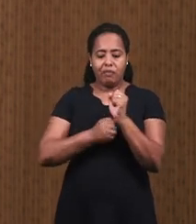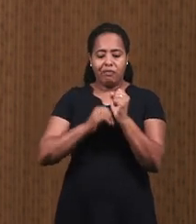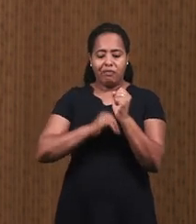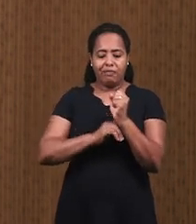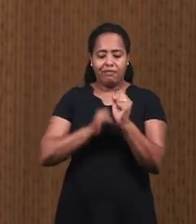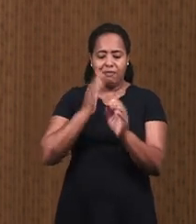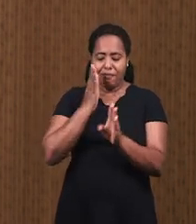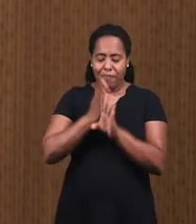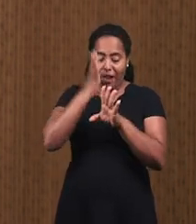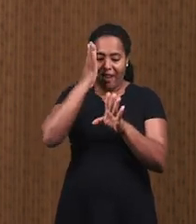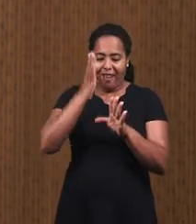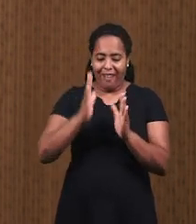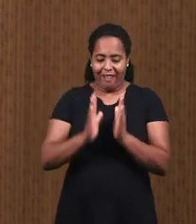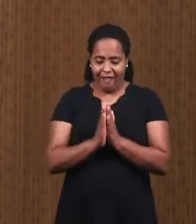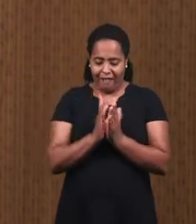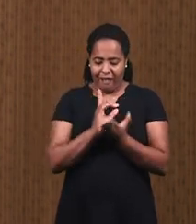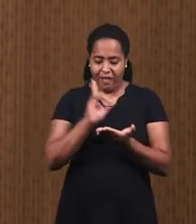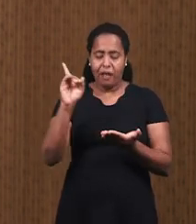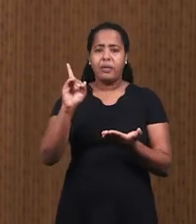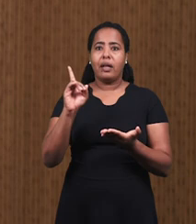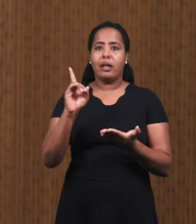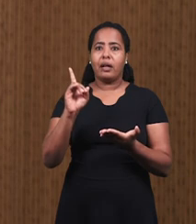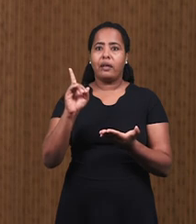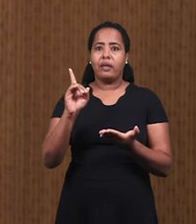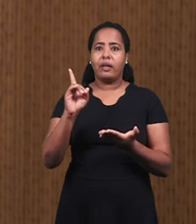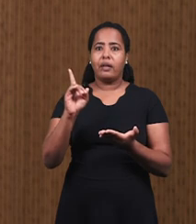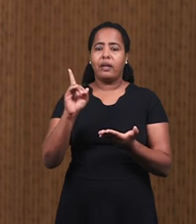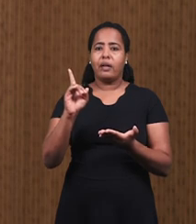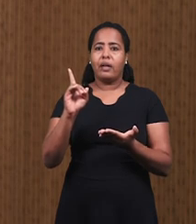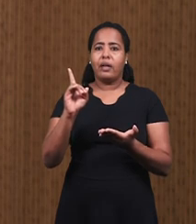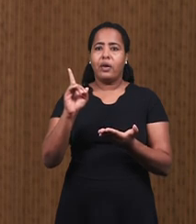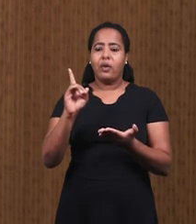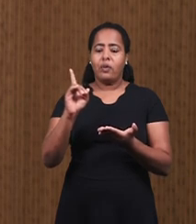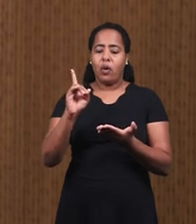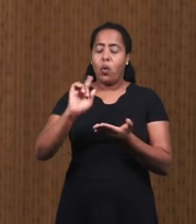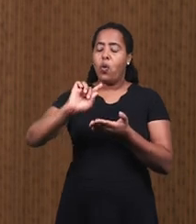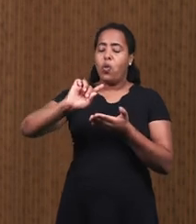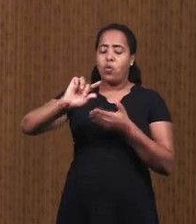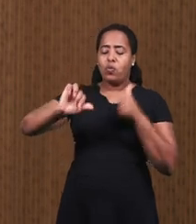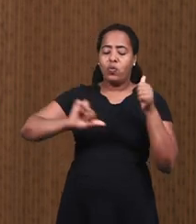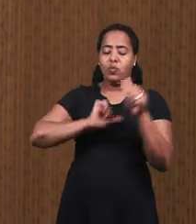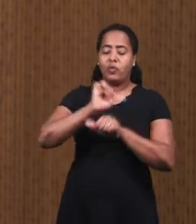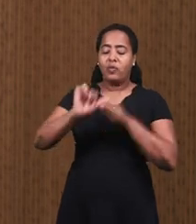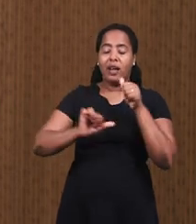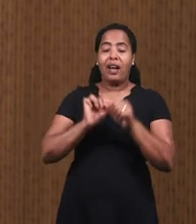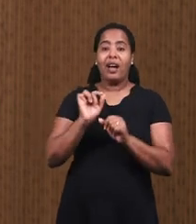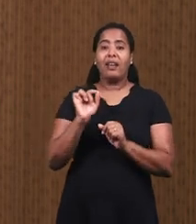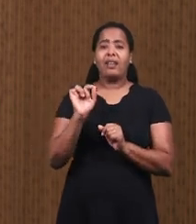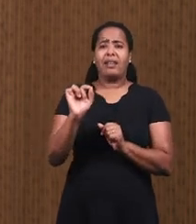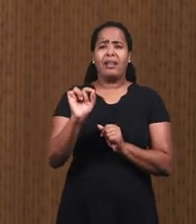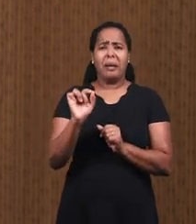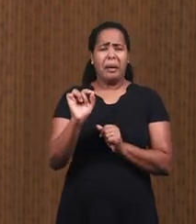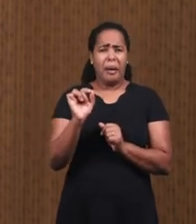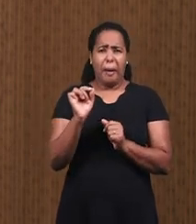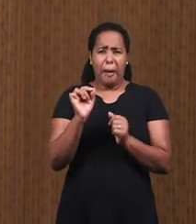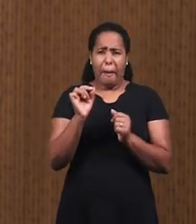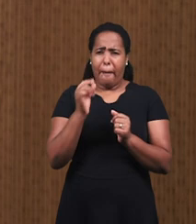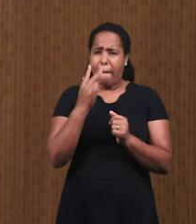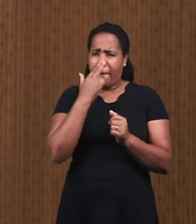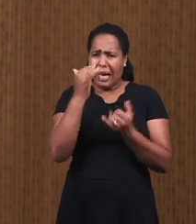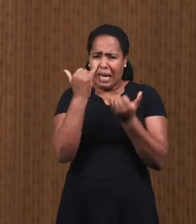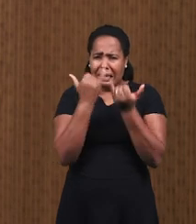touchez le mystère qui est dans la parole, vous, vous passez vers une nouvelle condition